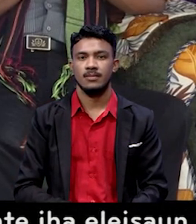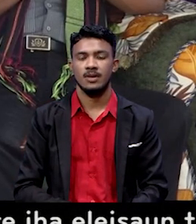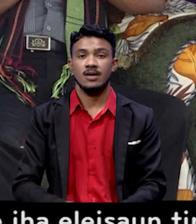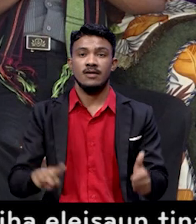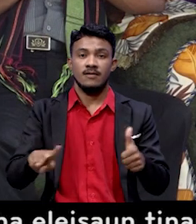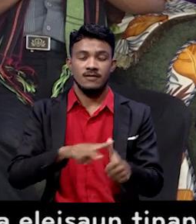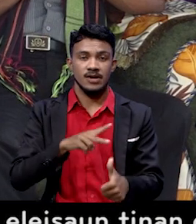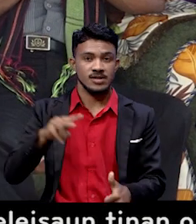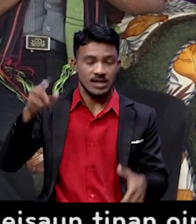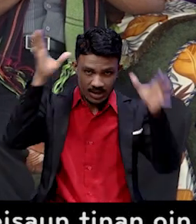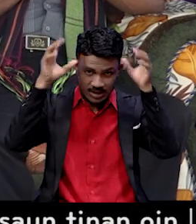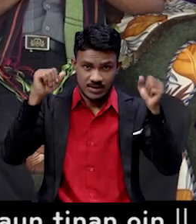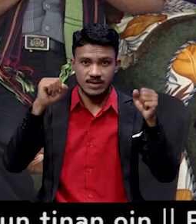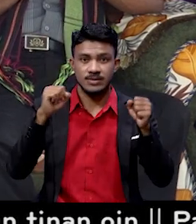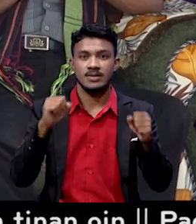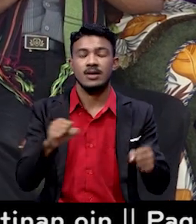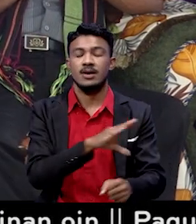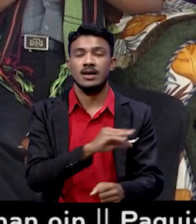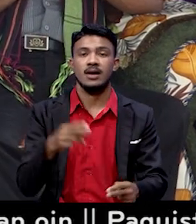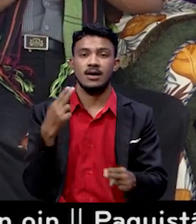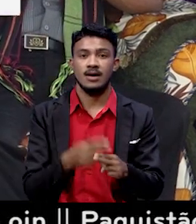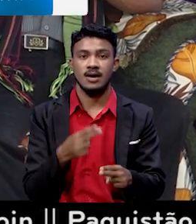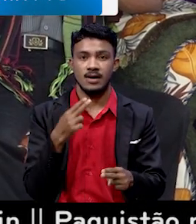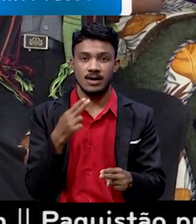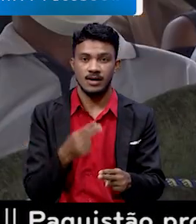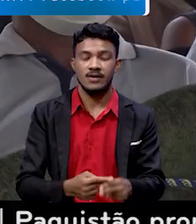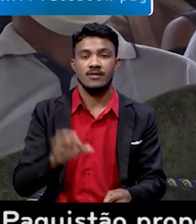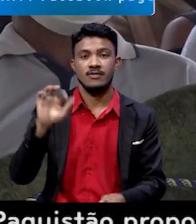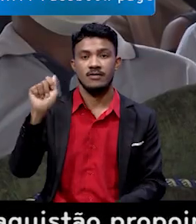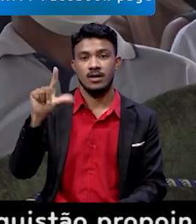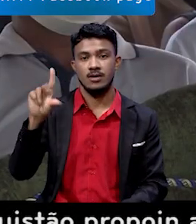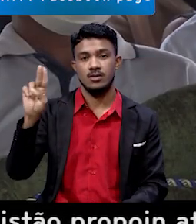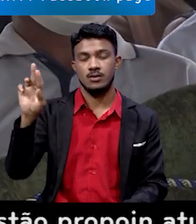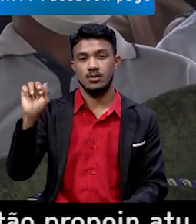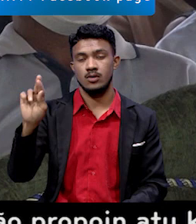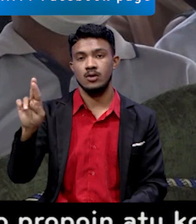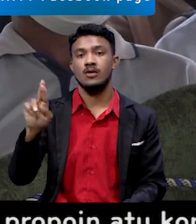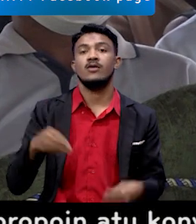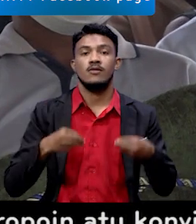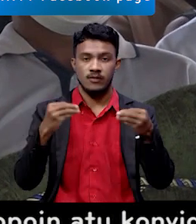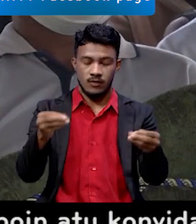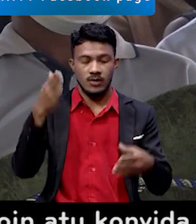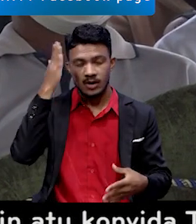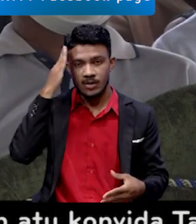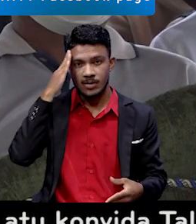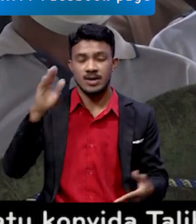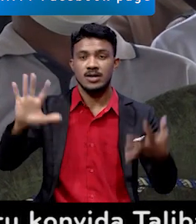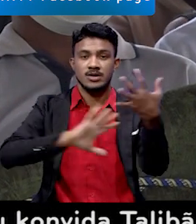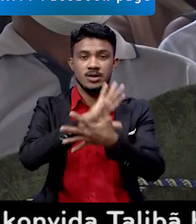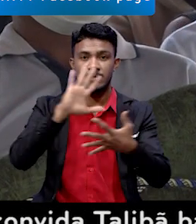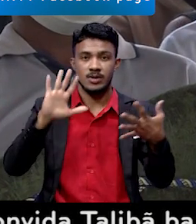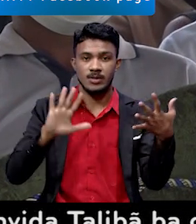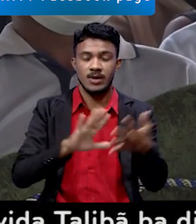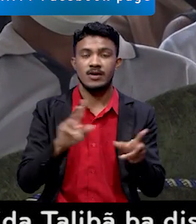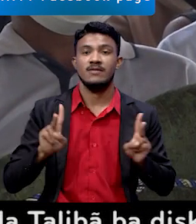Vice-chefe Estado Maior General FFDT Major General Valora telaik hato rekomendasaun ne iha cerimoni inaugurasaun uma